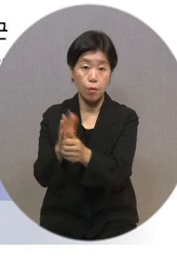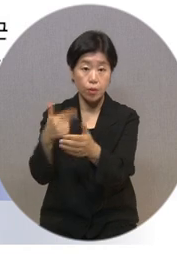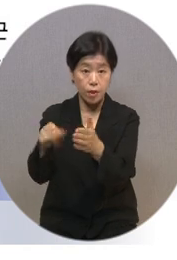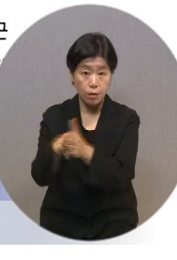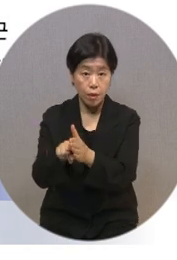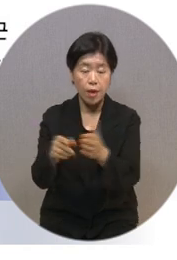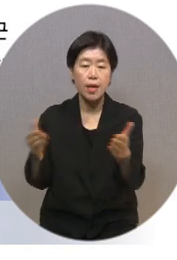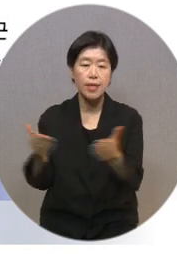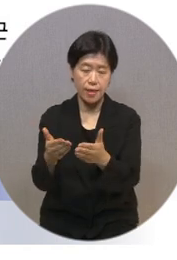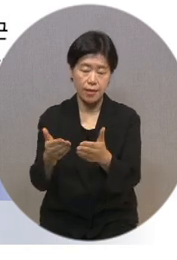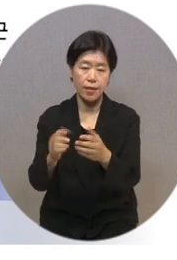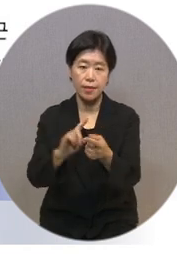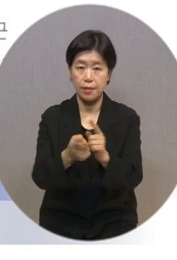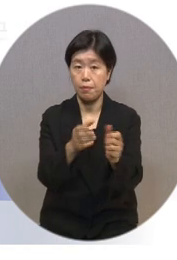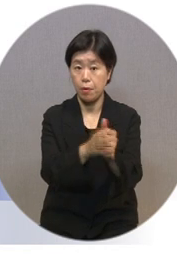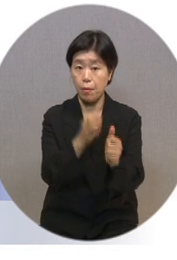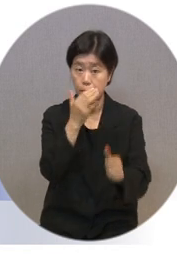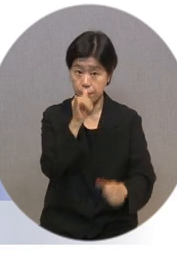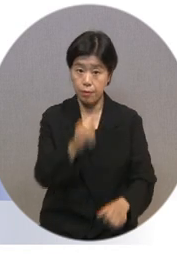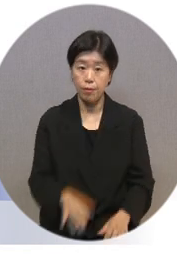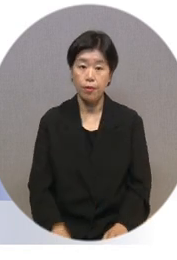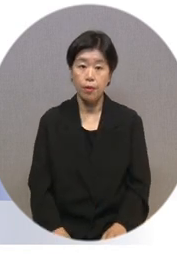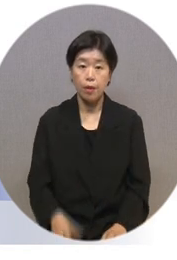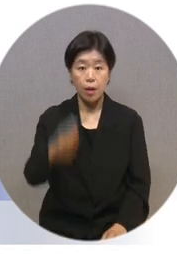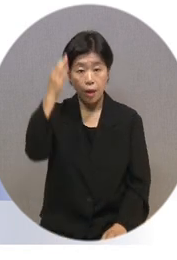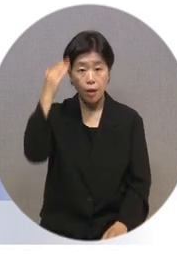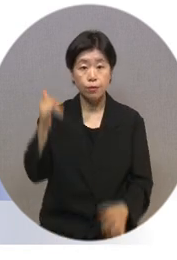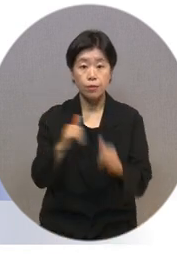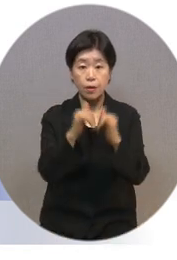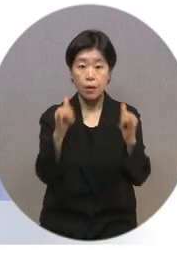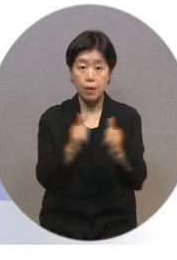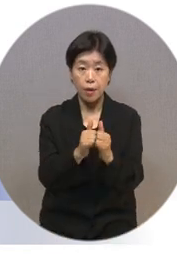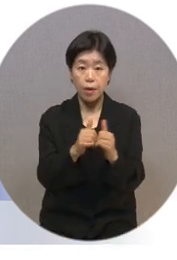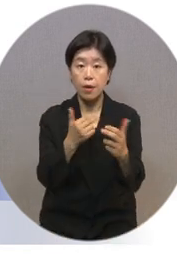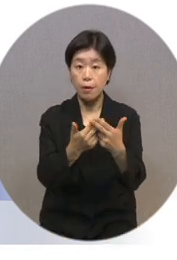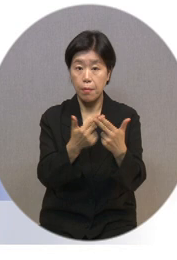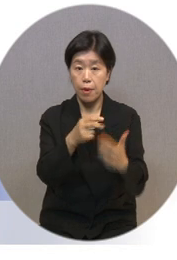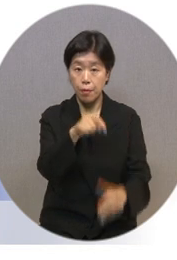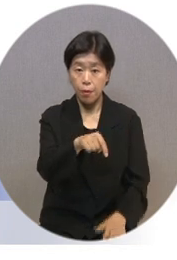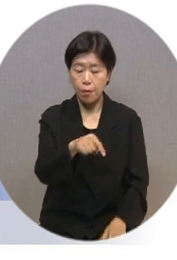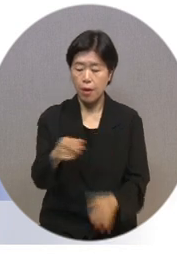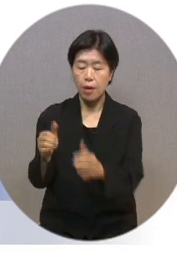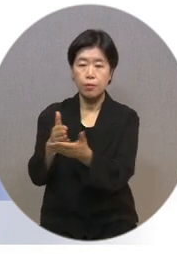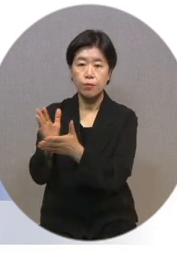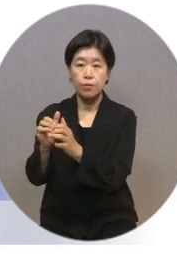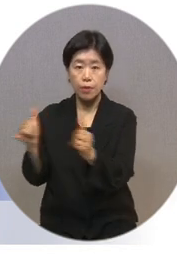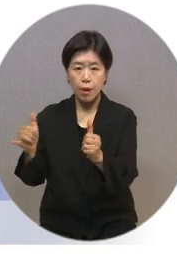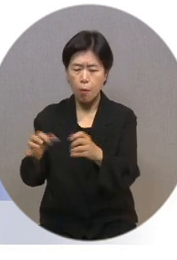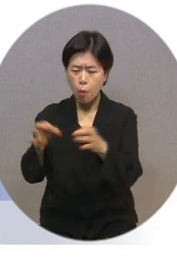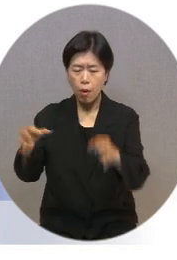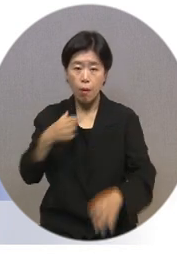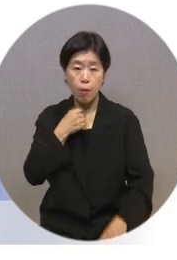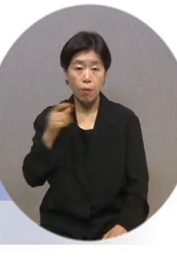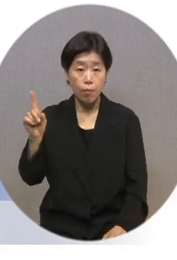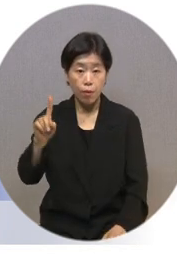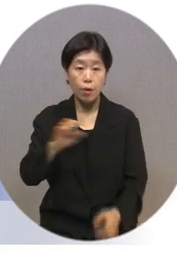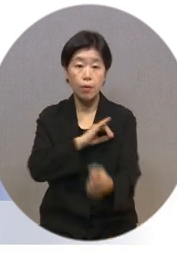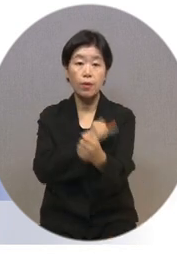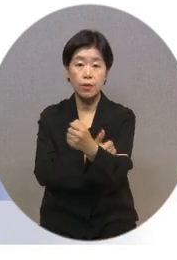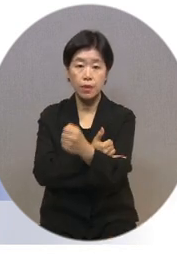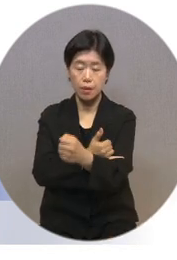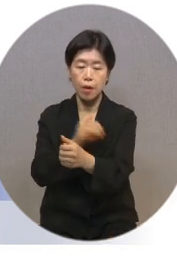업무를 수행할 예정인데요. 한국사회복지사협회는 사회복지 종사자의 오랜 염원이었던